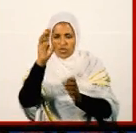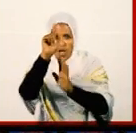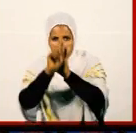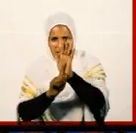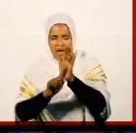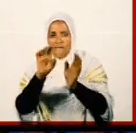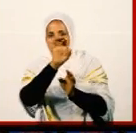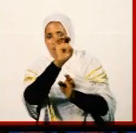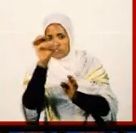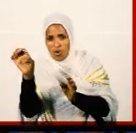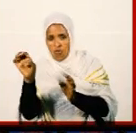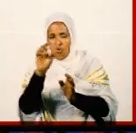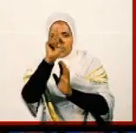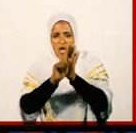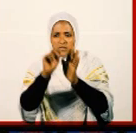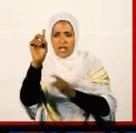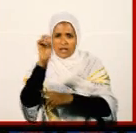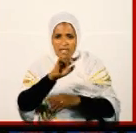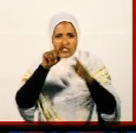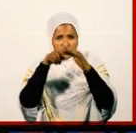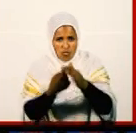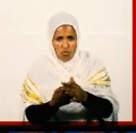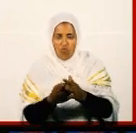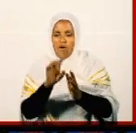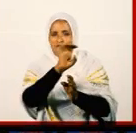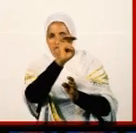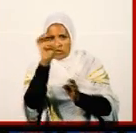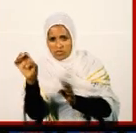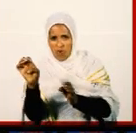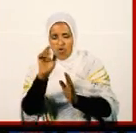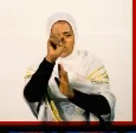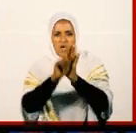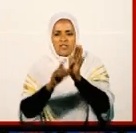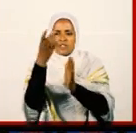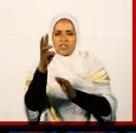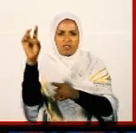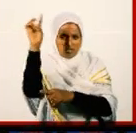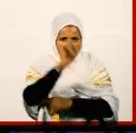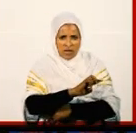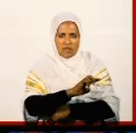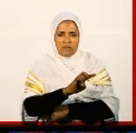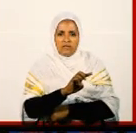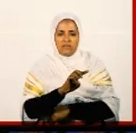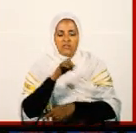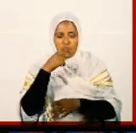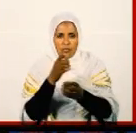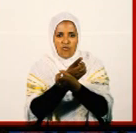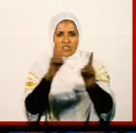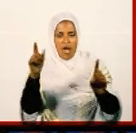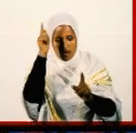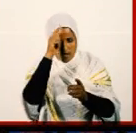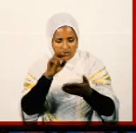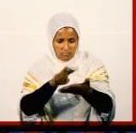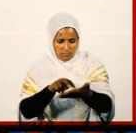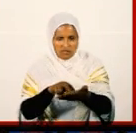ይላል። ነሐሴ አንድ ቀን ተጀምሮ ፋሲካው ነሐሴ 16 ቀን ብሎ ነው ፍታ ነገስቱ። እያንዳንዱ